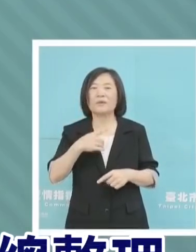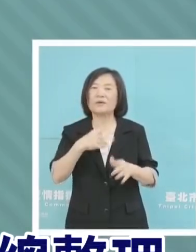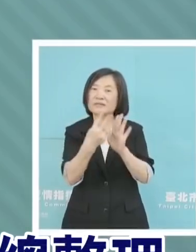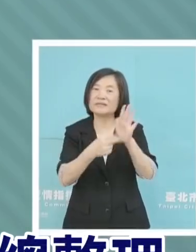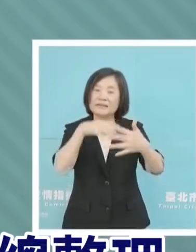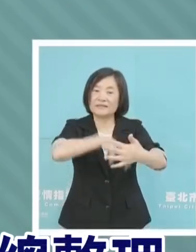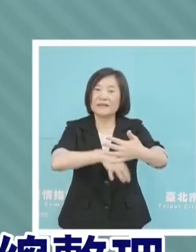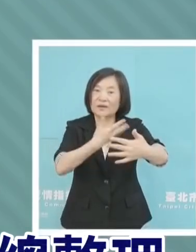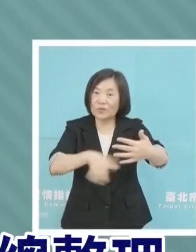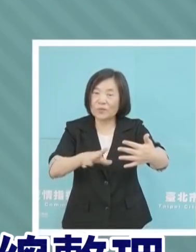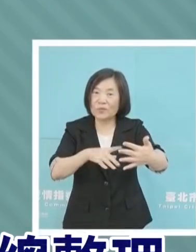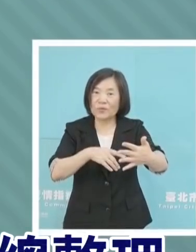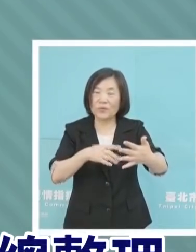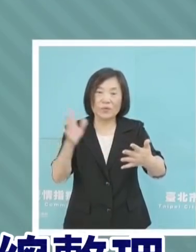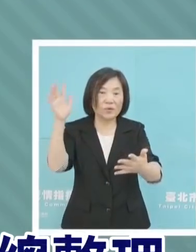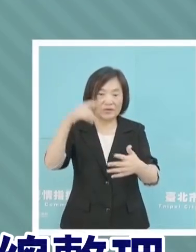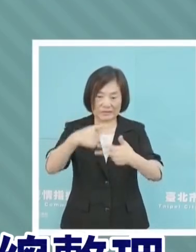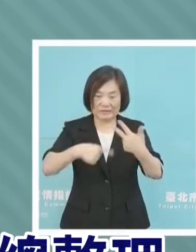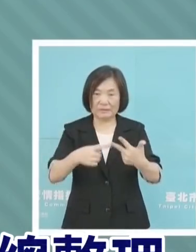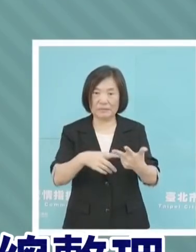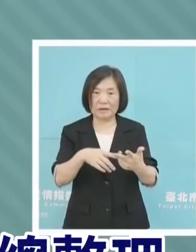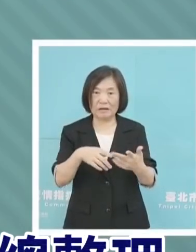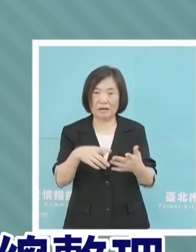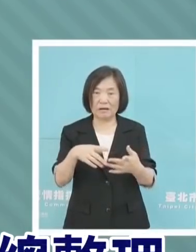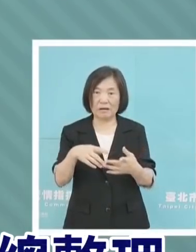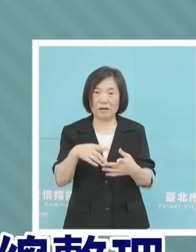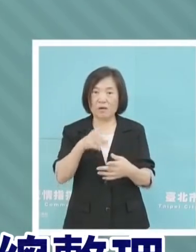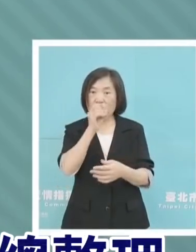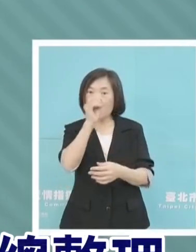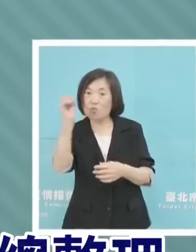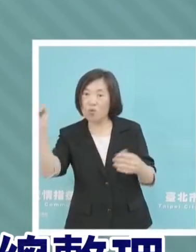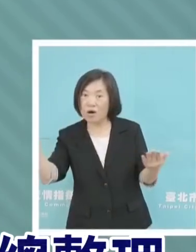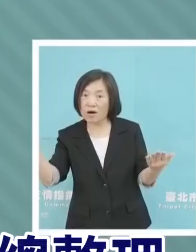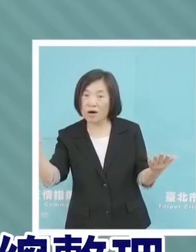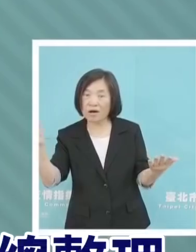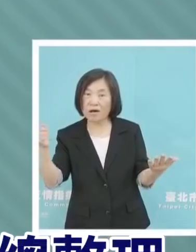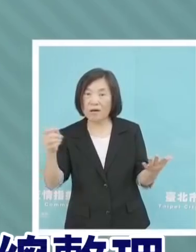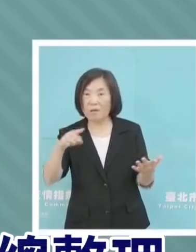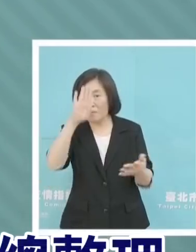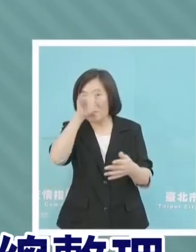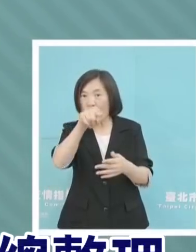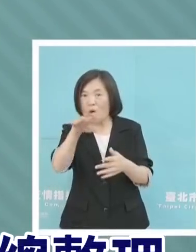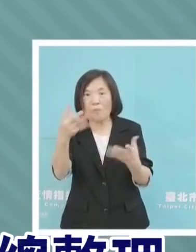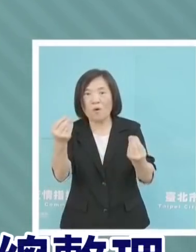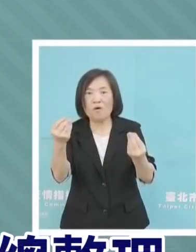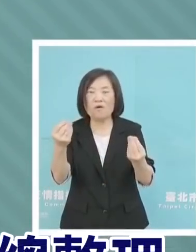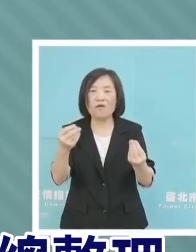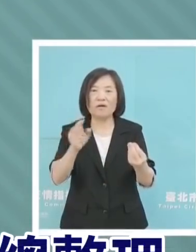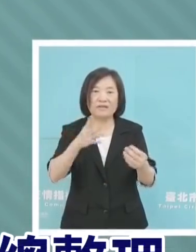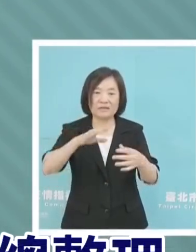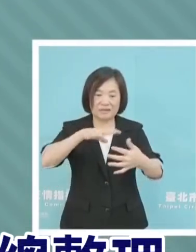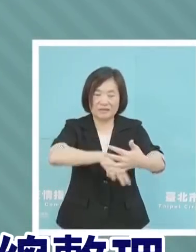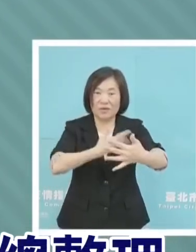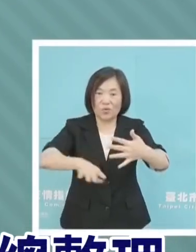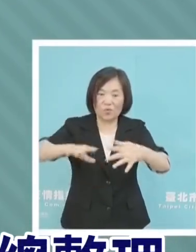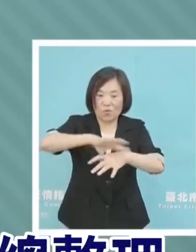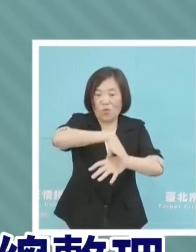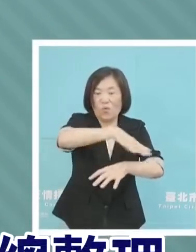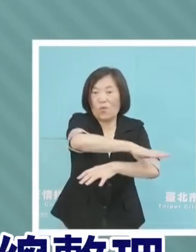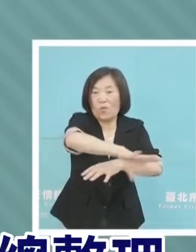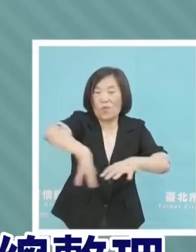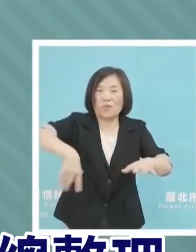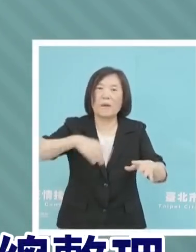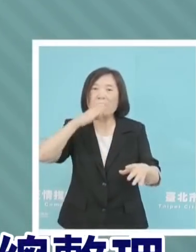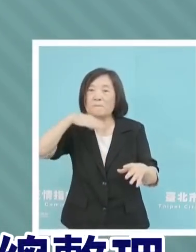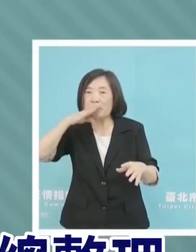这个礼拜到现在一个都没有新增案例，可是哦，围绕着内湖区哦，从新北市的汐